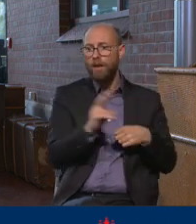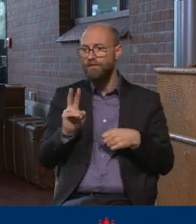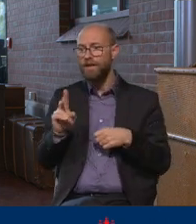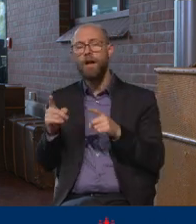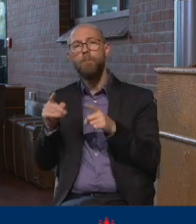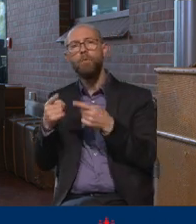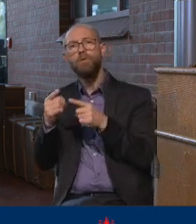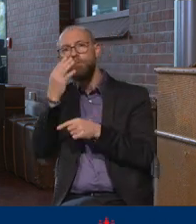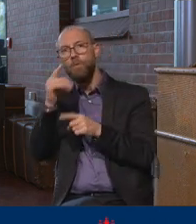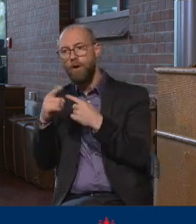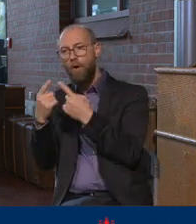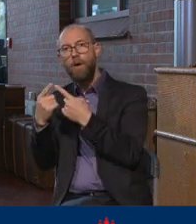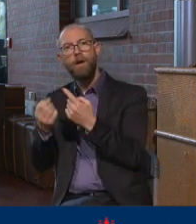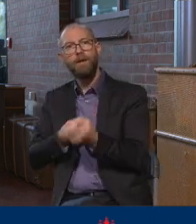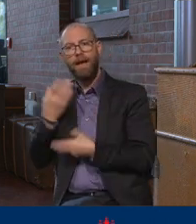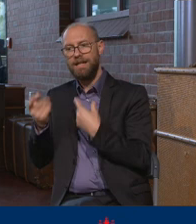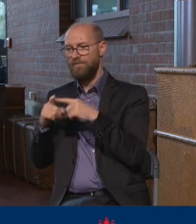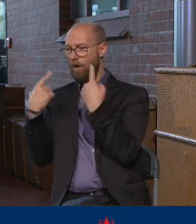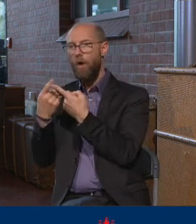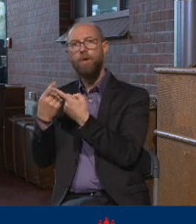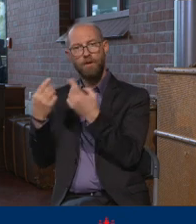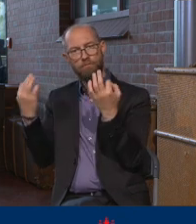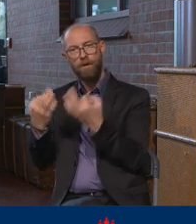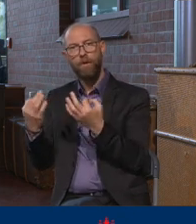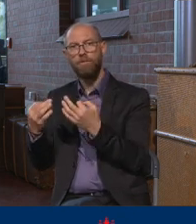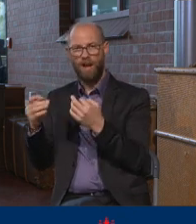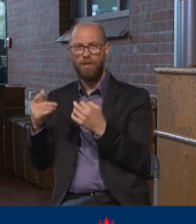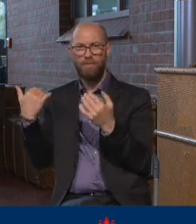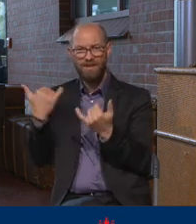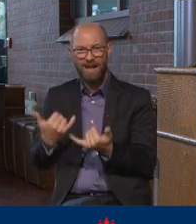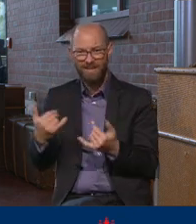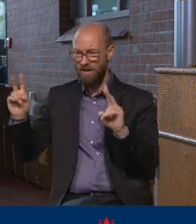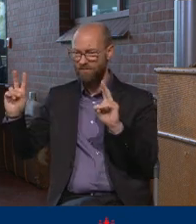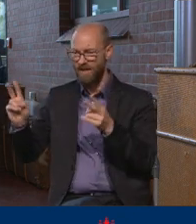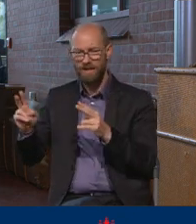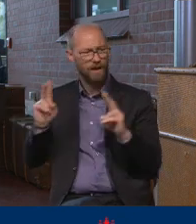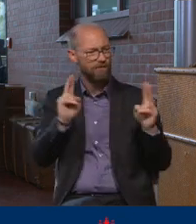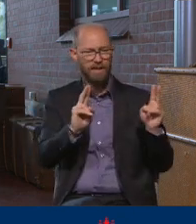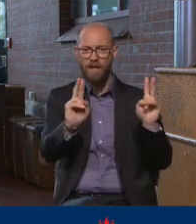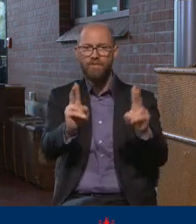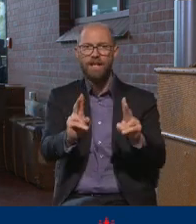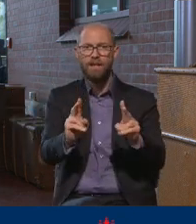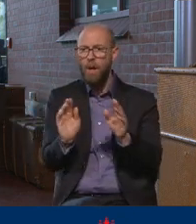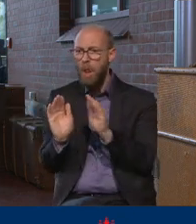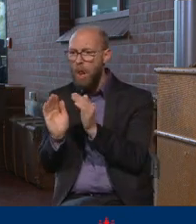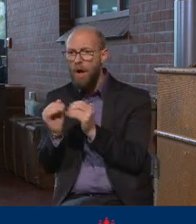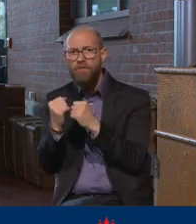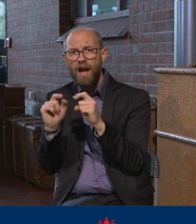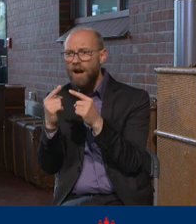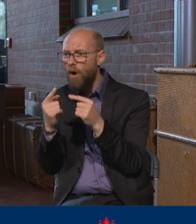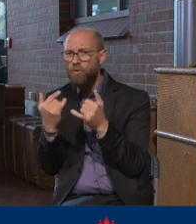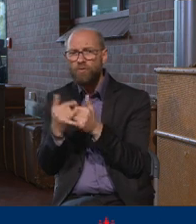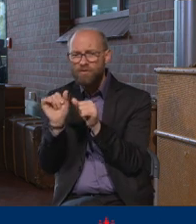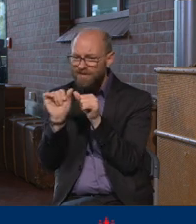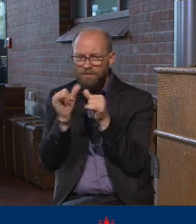proberäume kreative räume immer weniger und eben wenn wir tatsächlich jetzt eben auch wirklich die kleinste den kleinsten freiraum jetzt schon